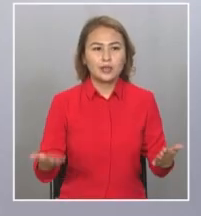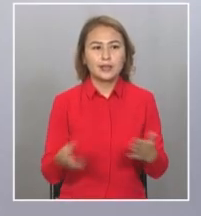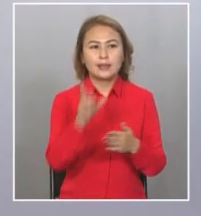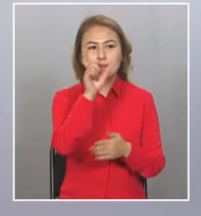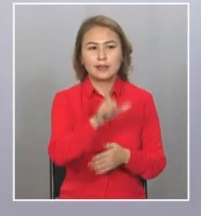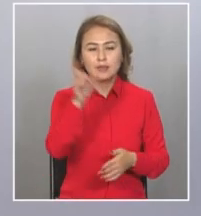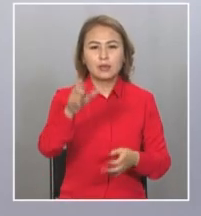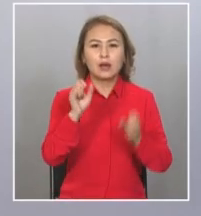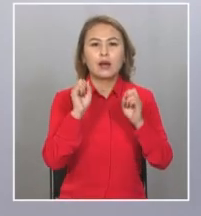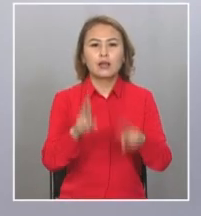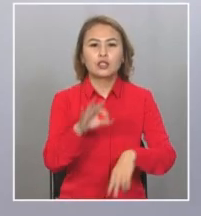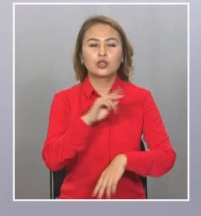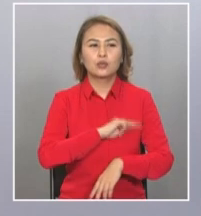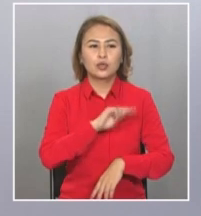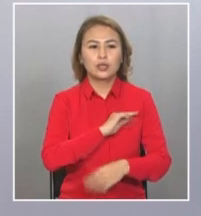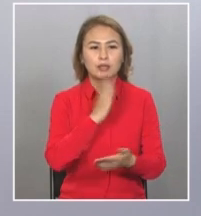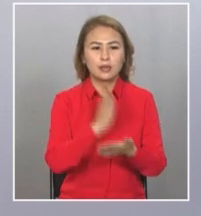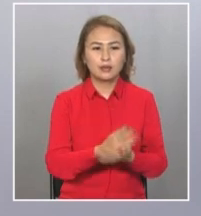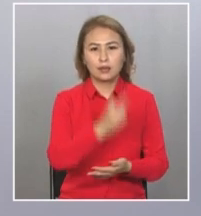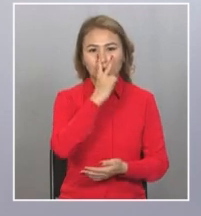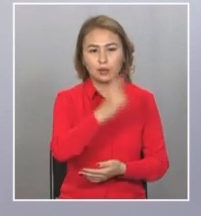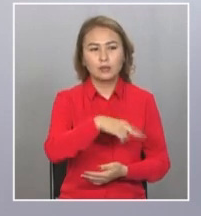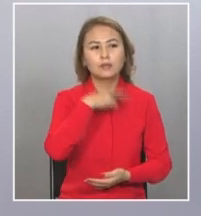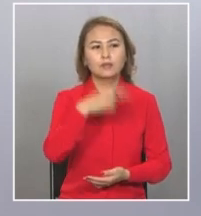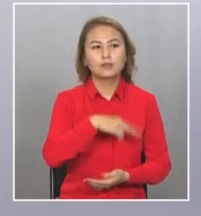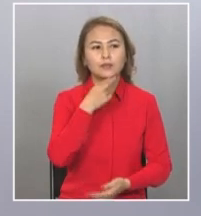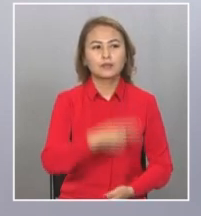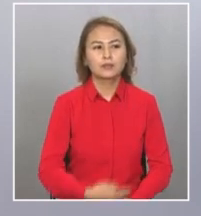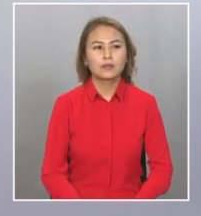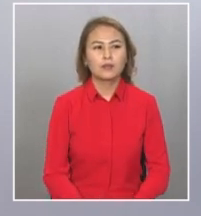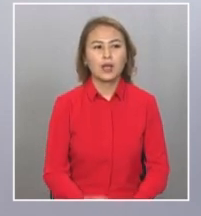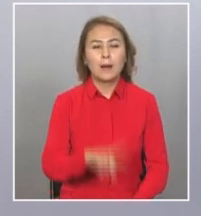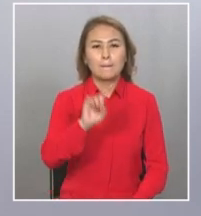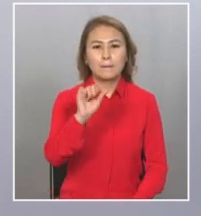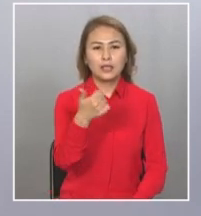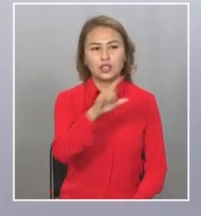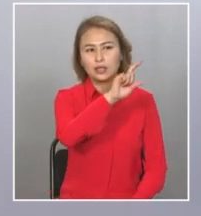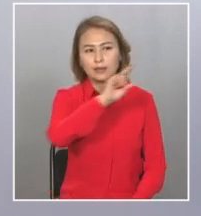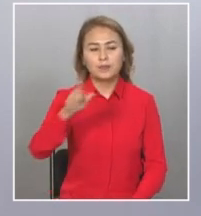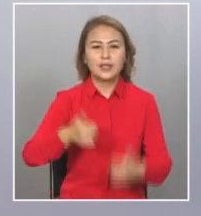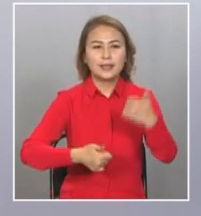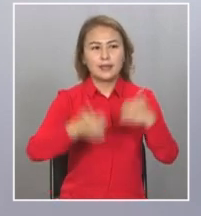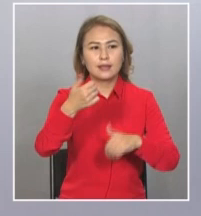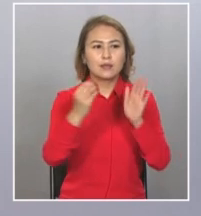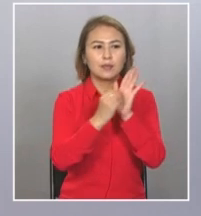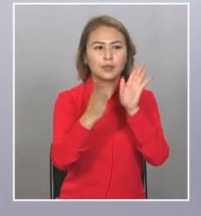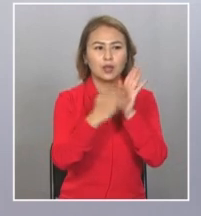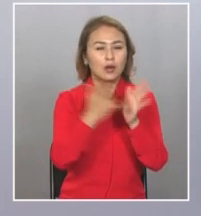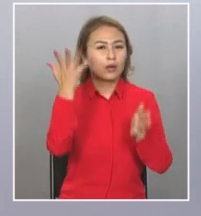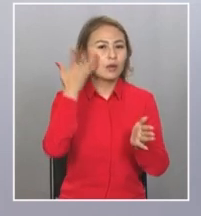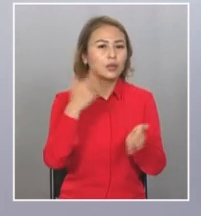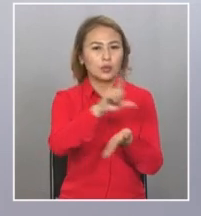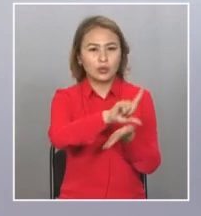сілтемелер қалай жұмыс жасайды екен, оны қарастырып көрейік. Бірінші, салыстырмалы сілтемені